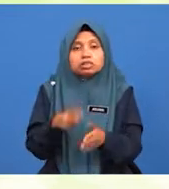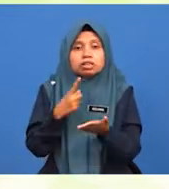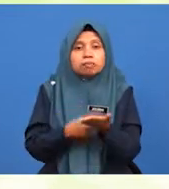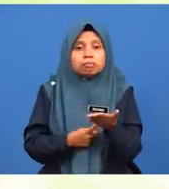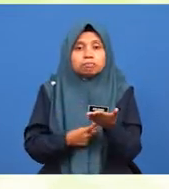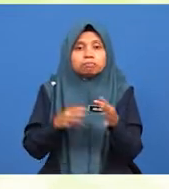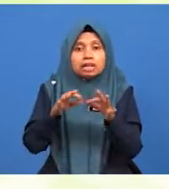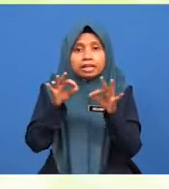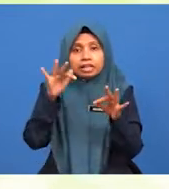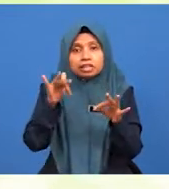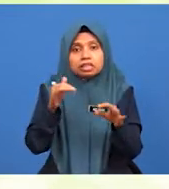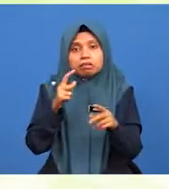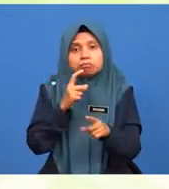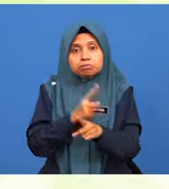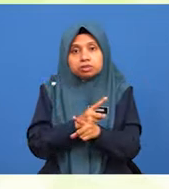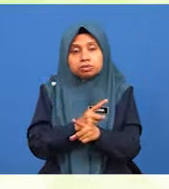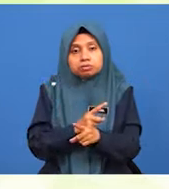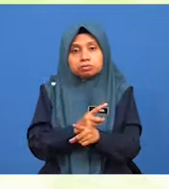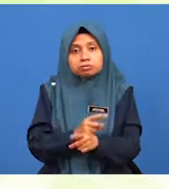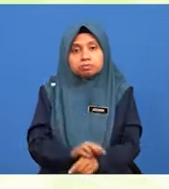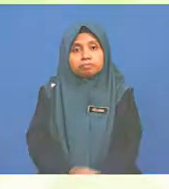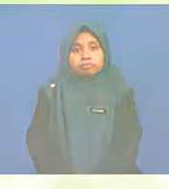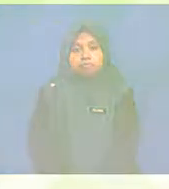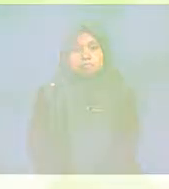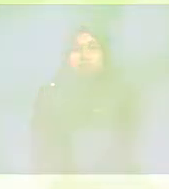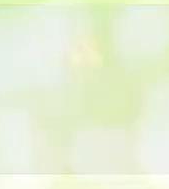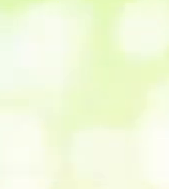Apakah ayat-ayat yang tepat untuk gambar ini?